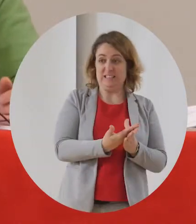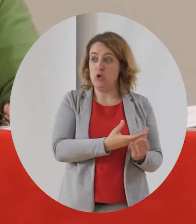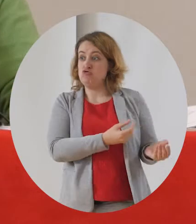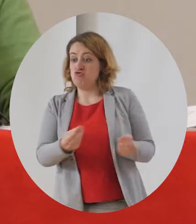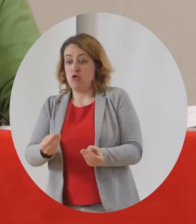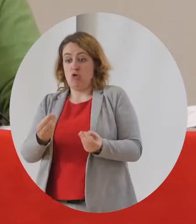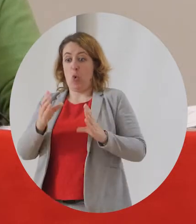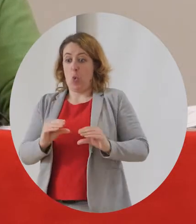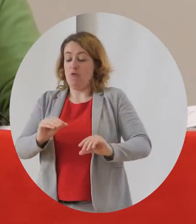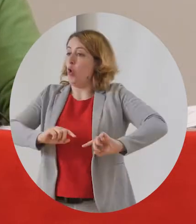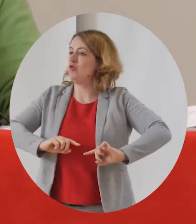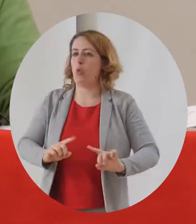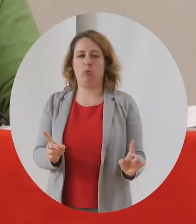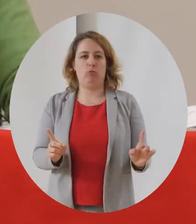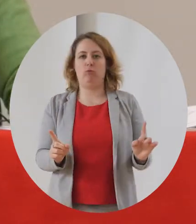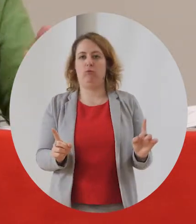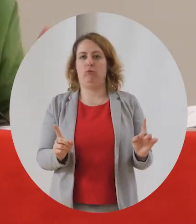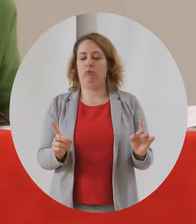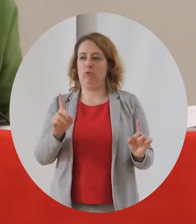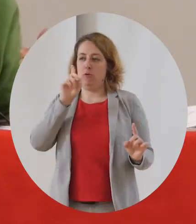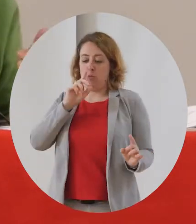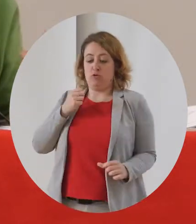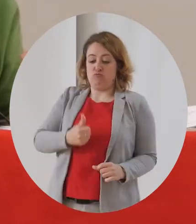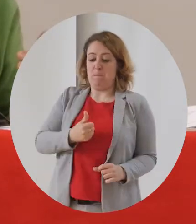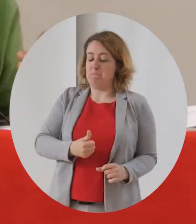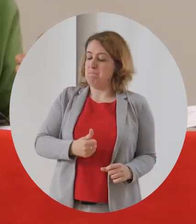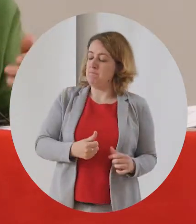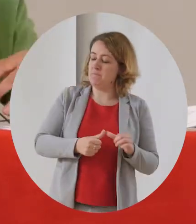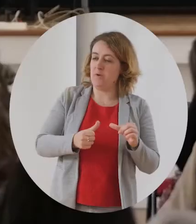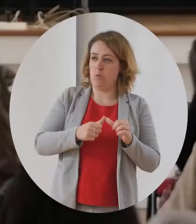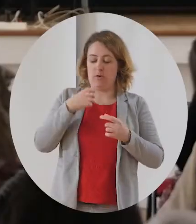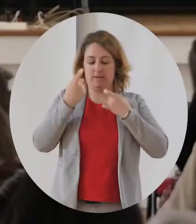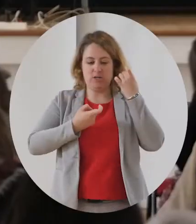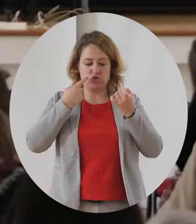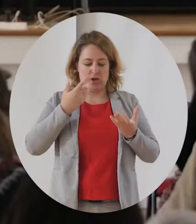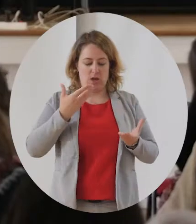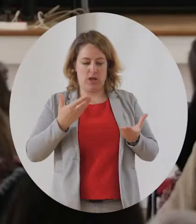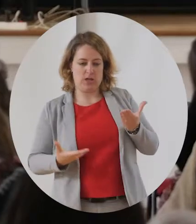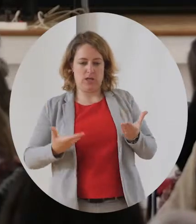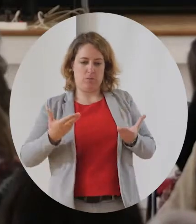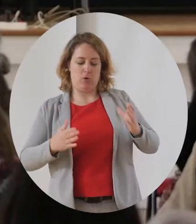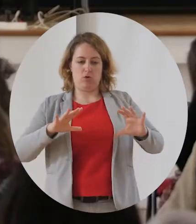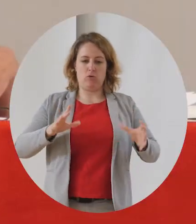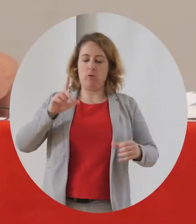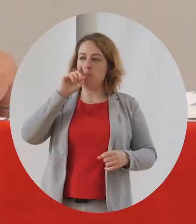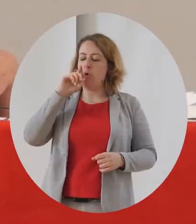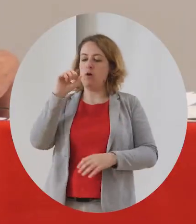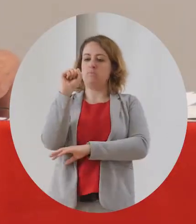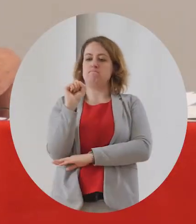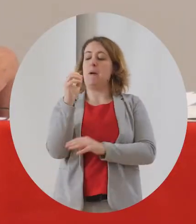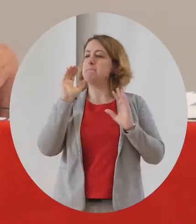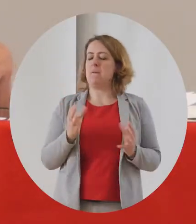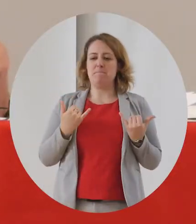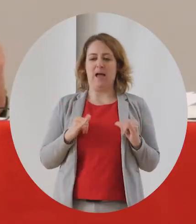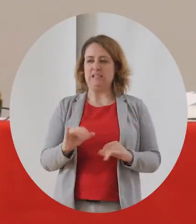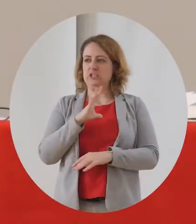assis qu'il est forcément confortable, étant donné qu'il va chercher sans cesse à trouver son équilibre, parce que son corps